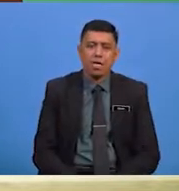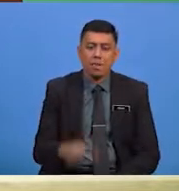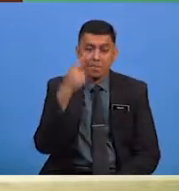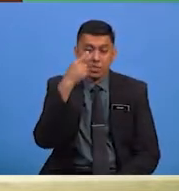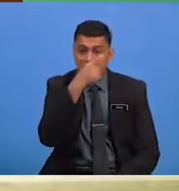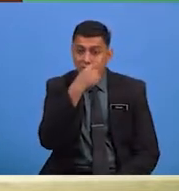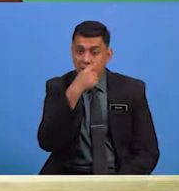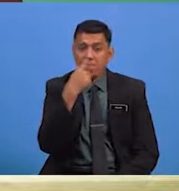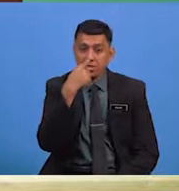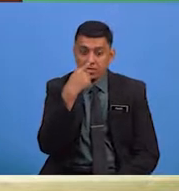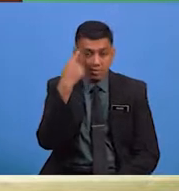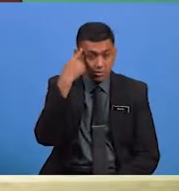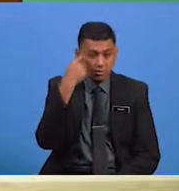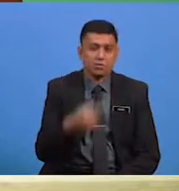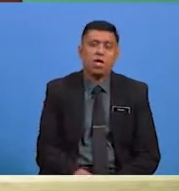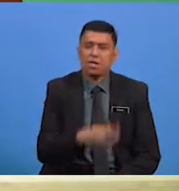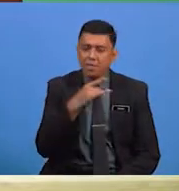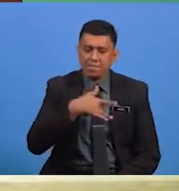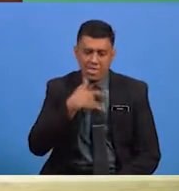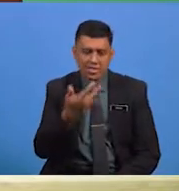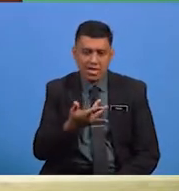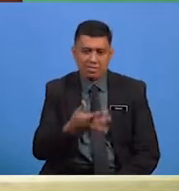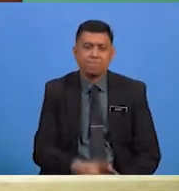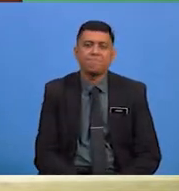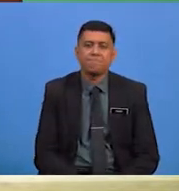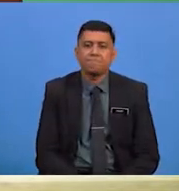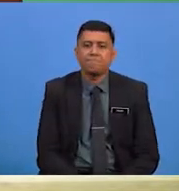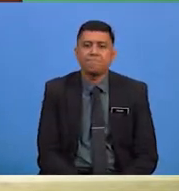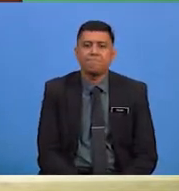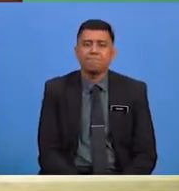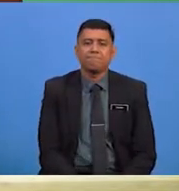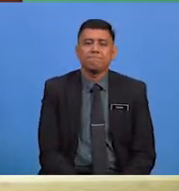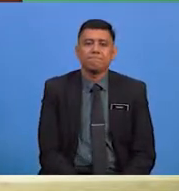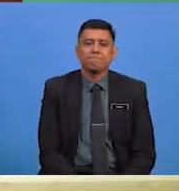panca indera dan perasaan.